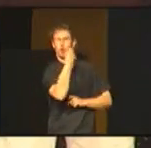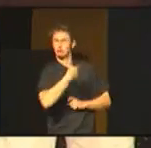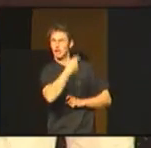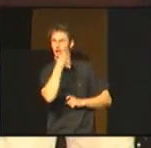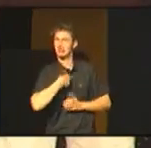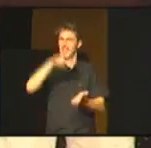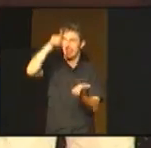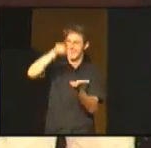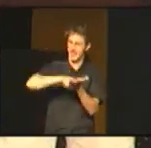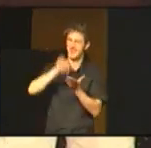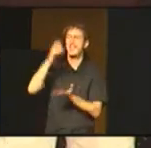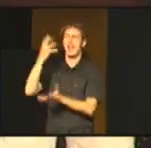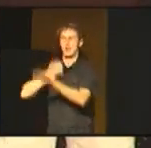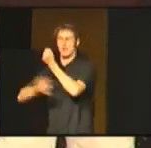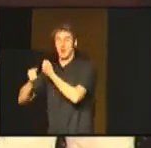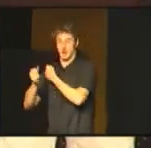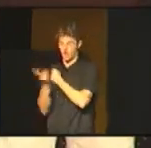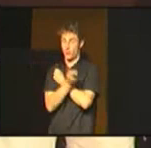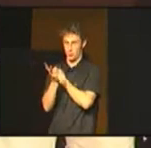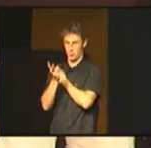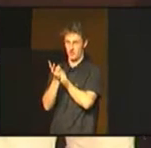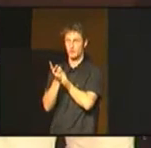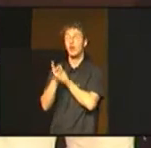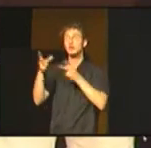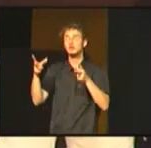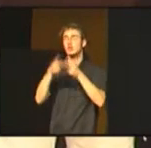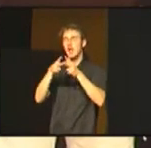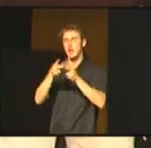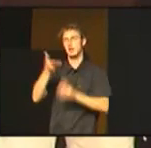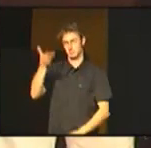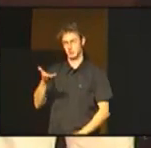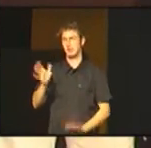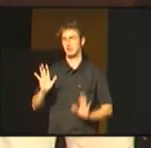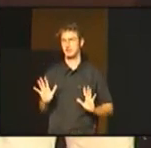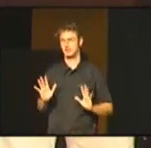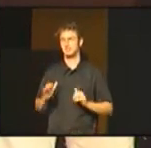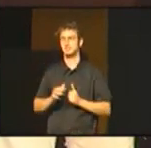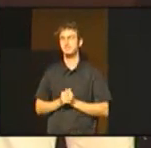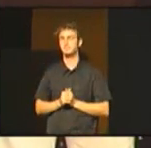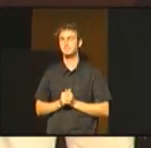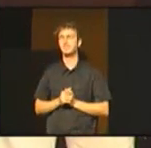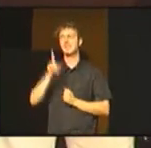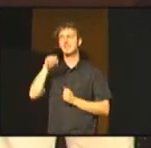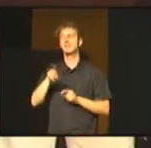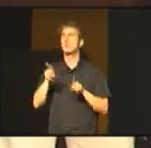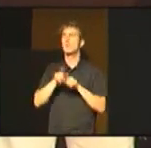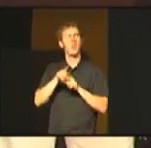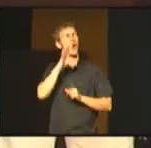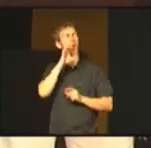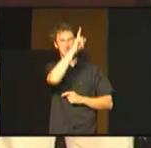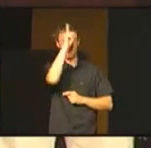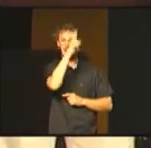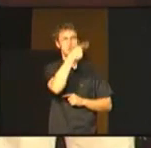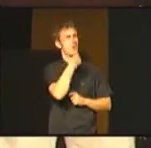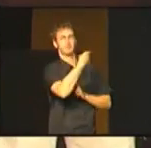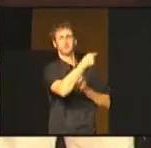i a l'economia, que són dos elements bàsics de la vida en societat, per part de les autoritats del govern